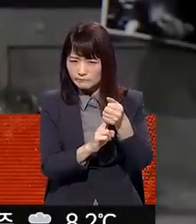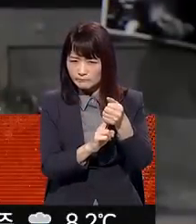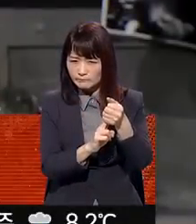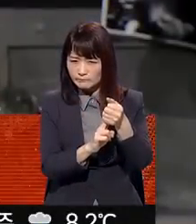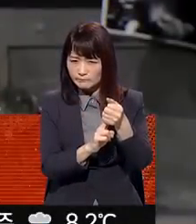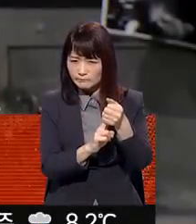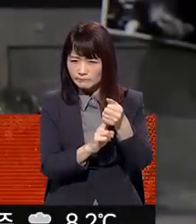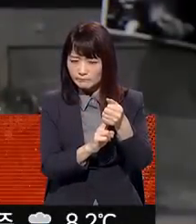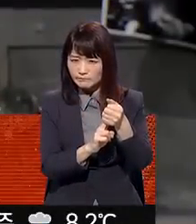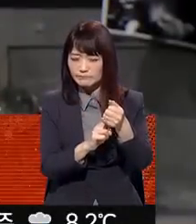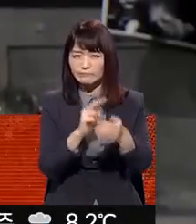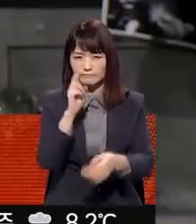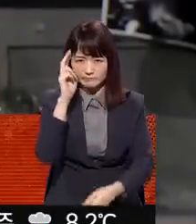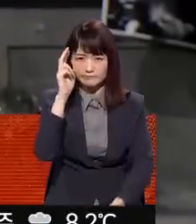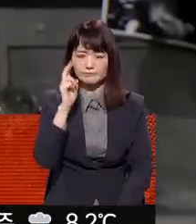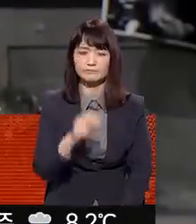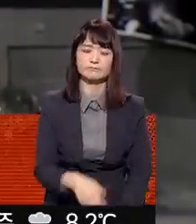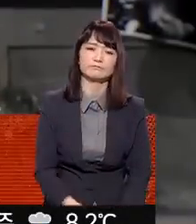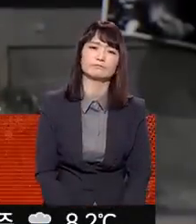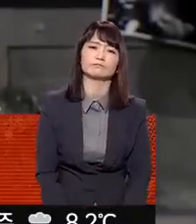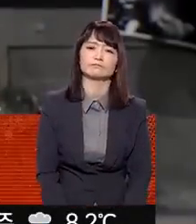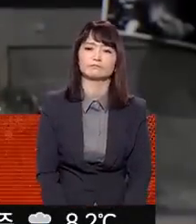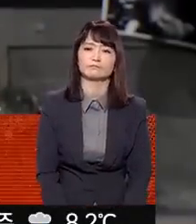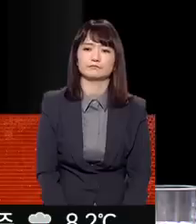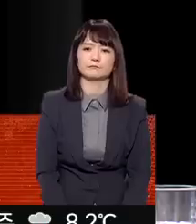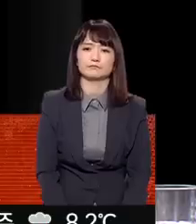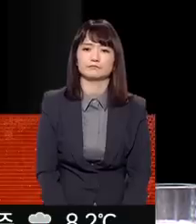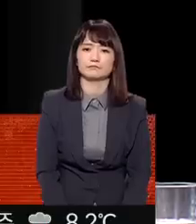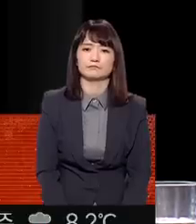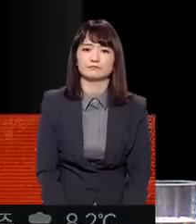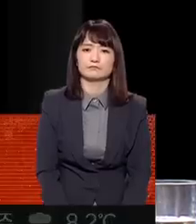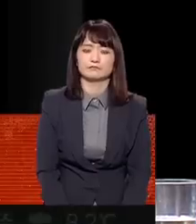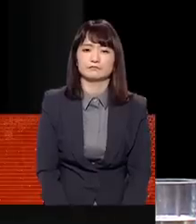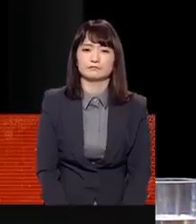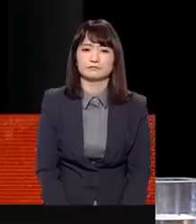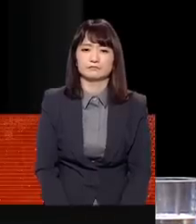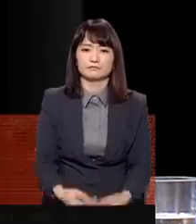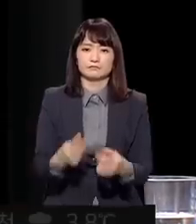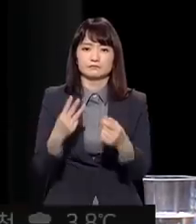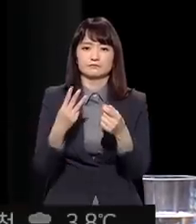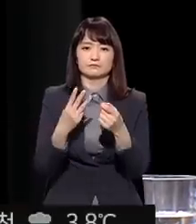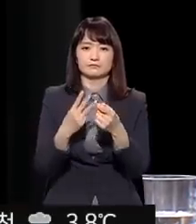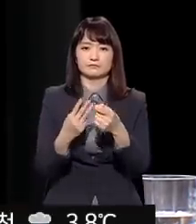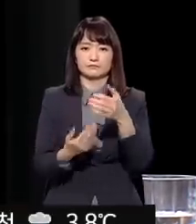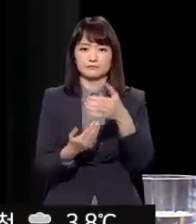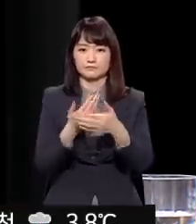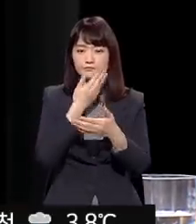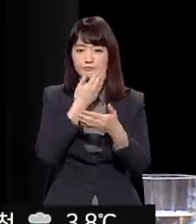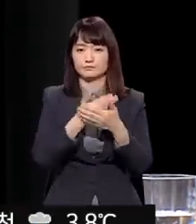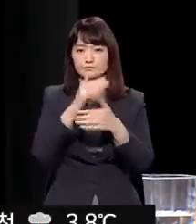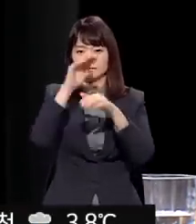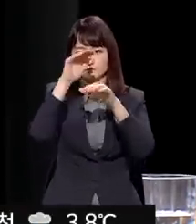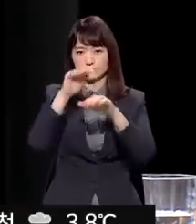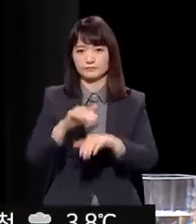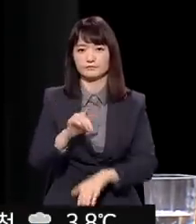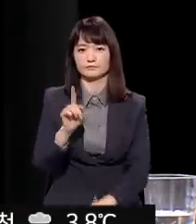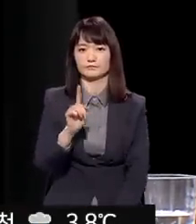않고 계속 갓수가 있었던 상황인 거예요. 예. 자, 그러면 여기서 세 번째 사건 체크포인트